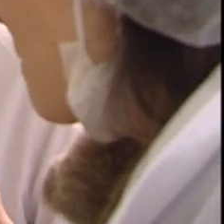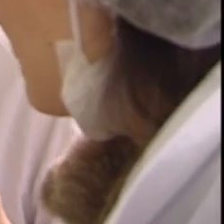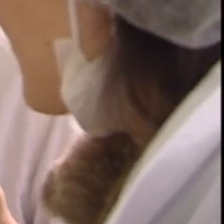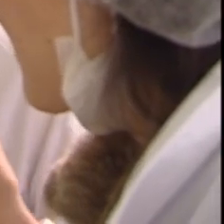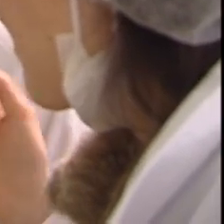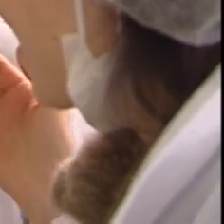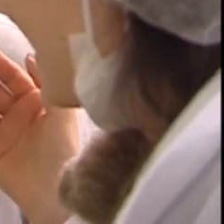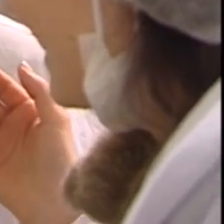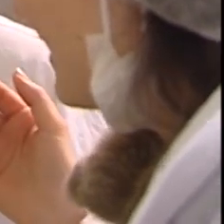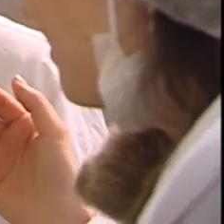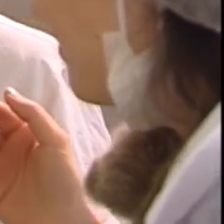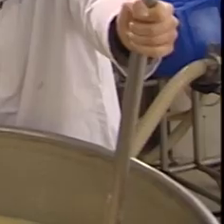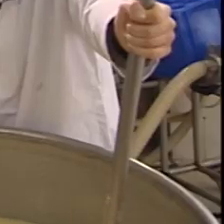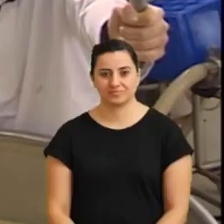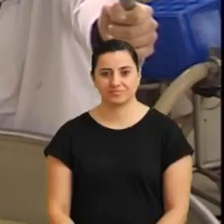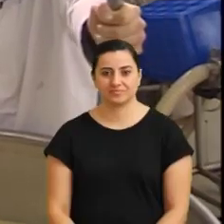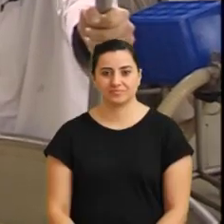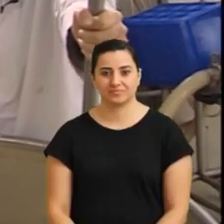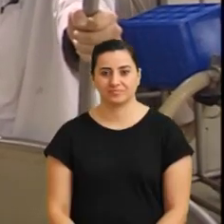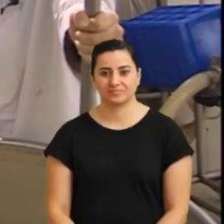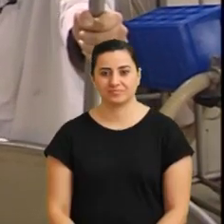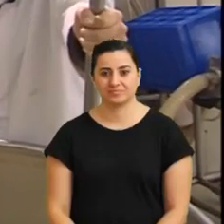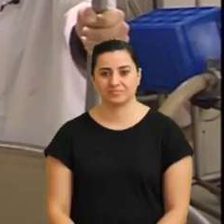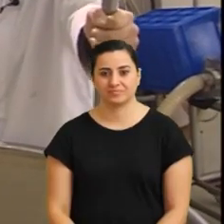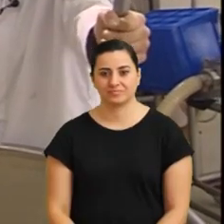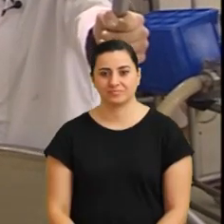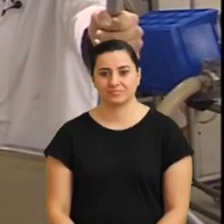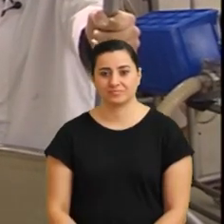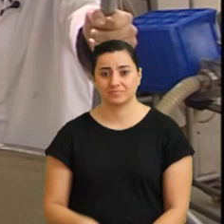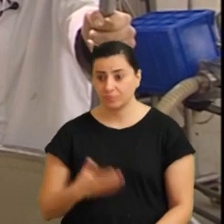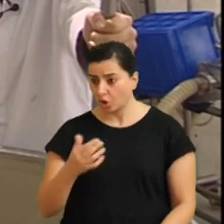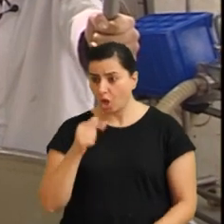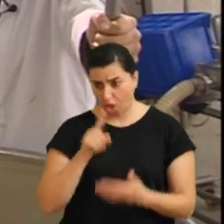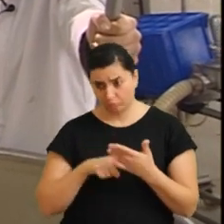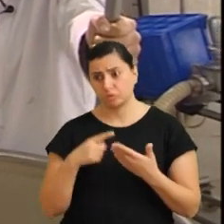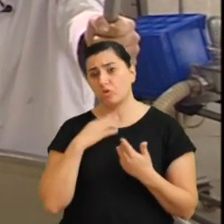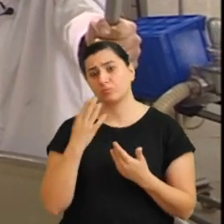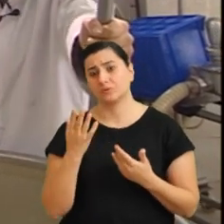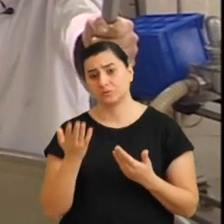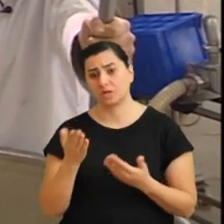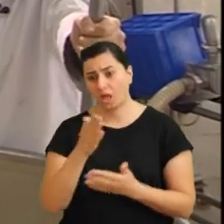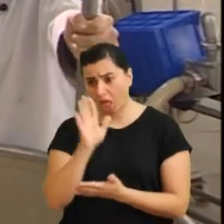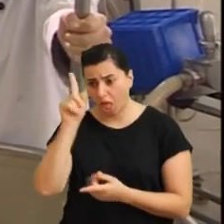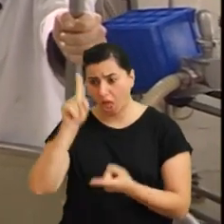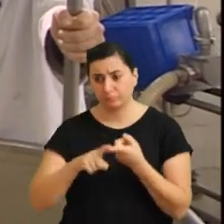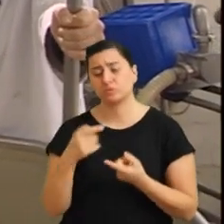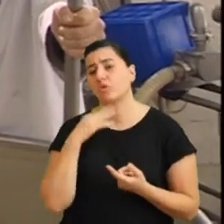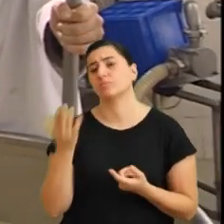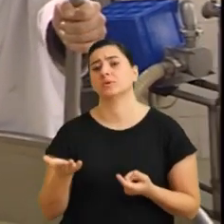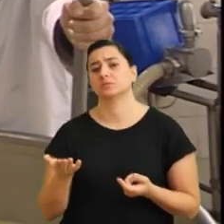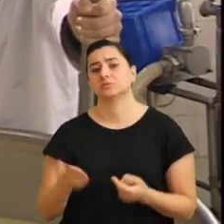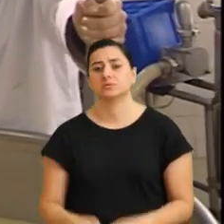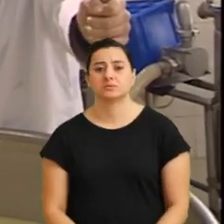iç. Gözleri kapalı Mert'in. Mert bana da verir misin ama artık hepsini sen içtin ama. Ama hepsini sen içtin Mert burada